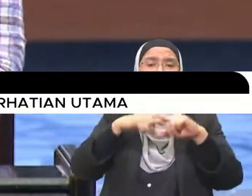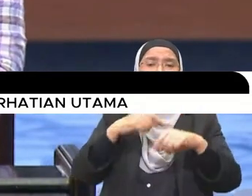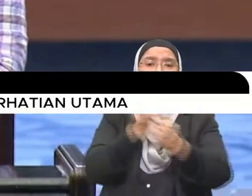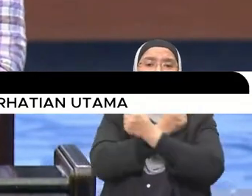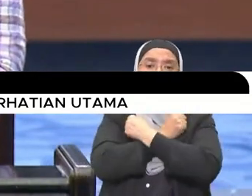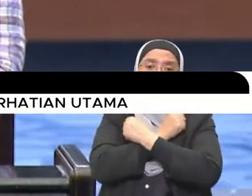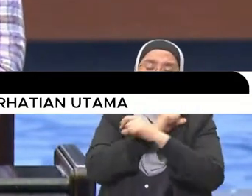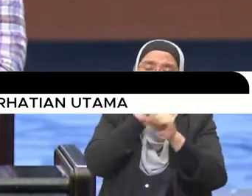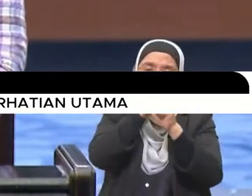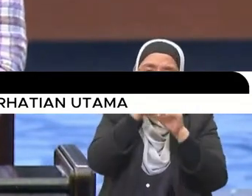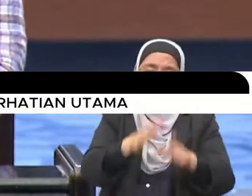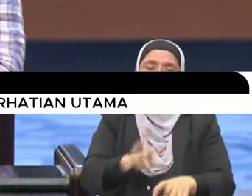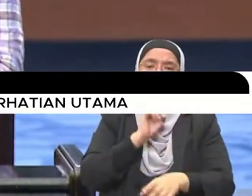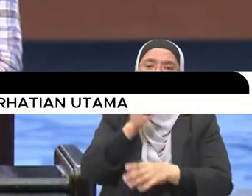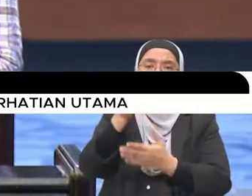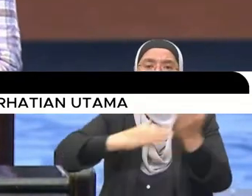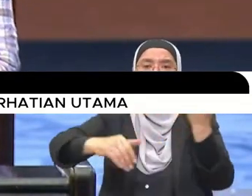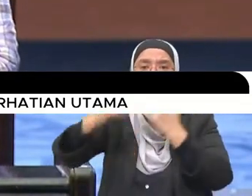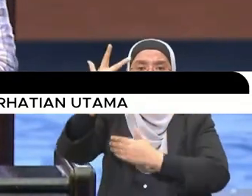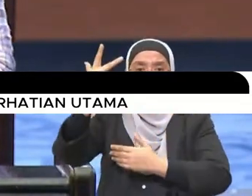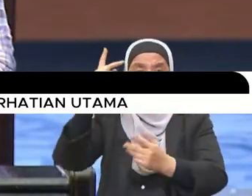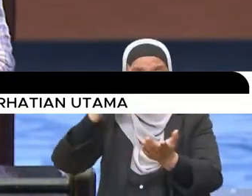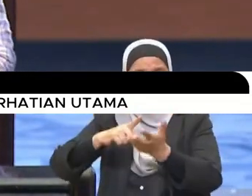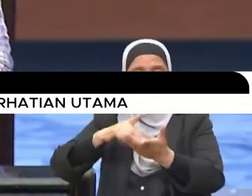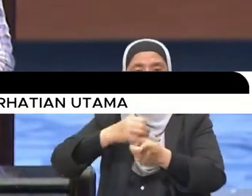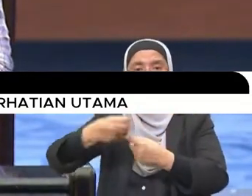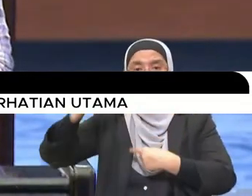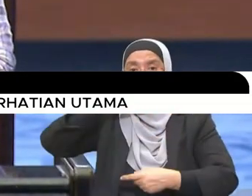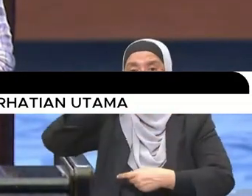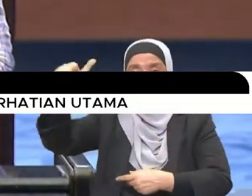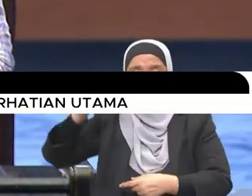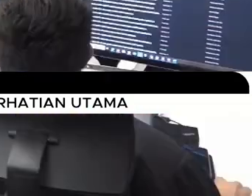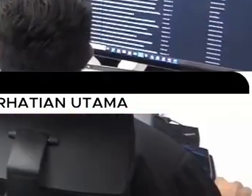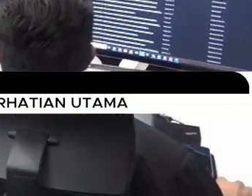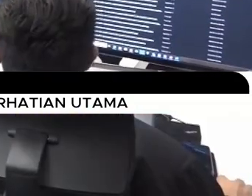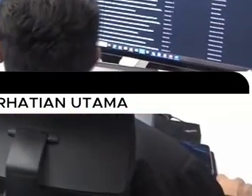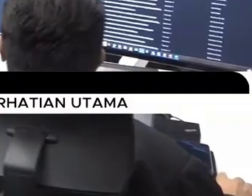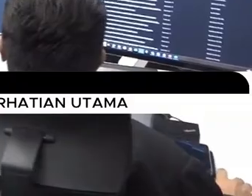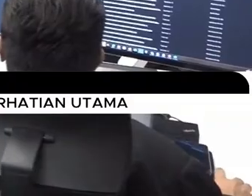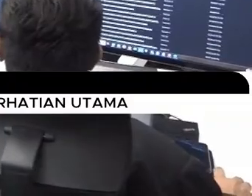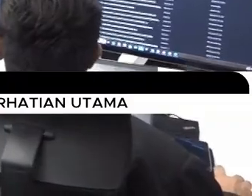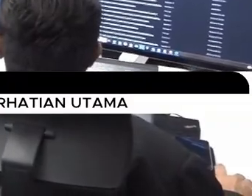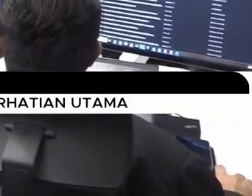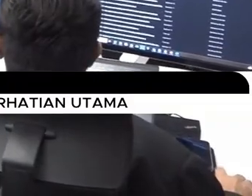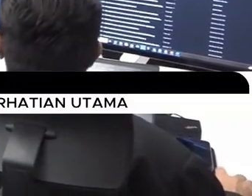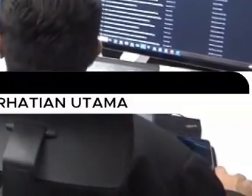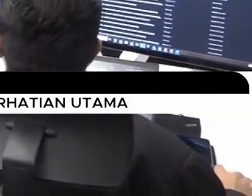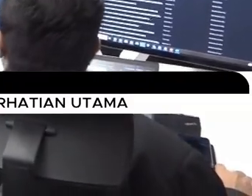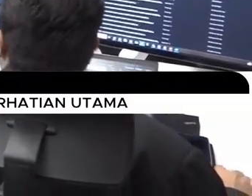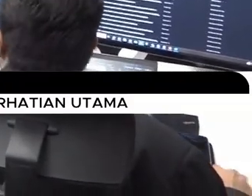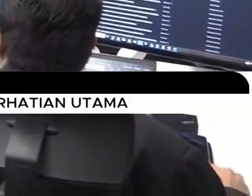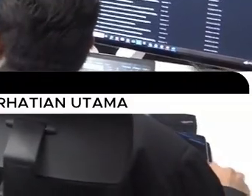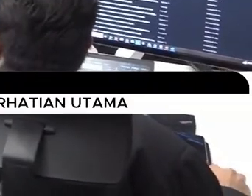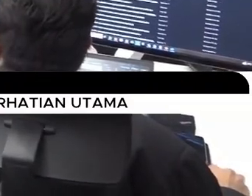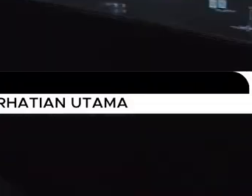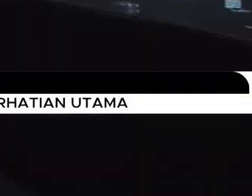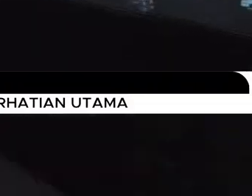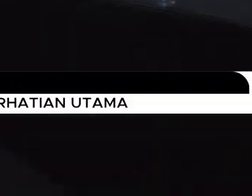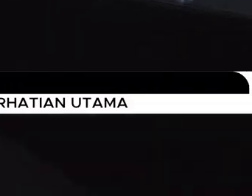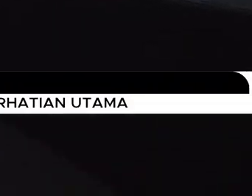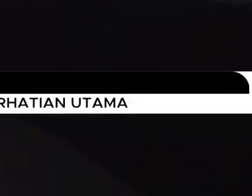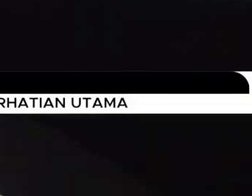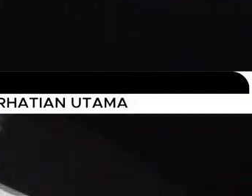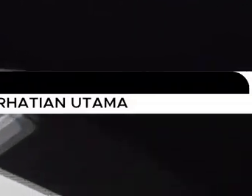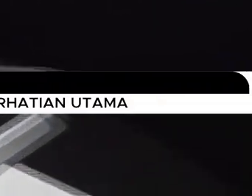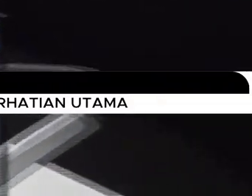beliau turut menyentuh tentang keperluan untuk mewujudkan sistem insurans yang lebih ketat bagi industri perbankan atau